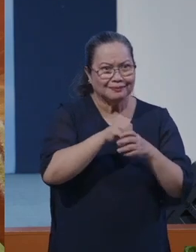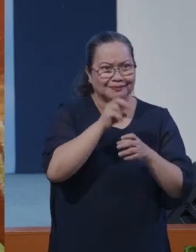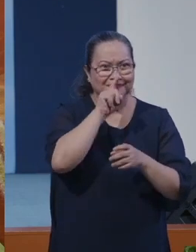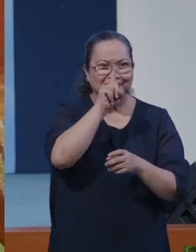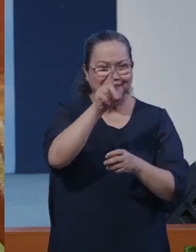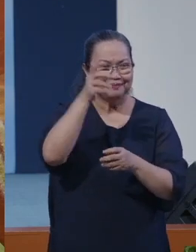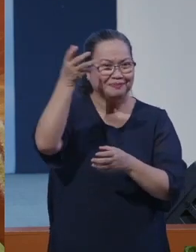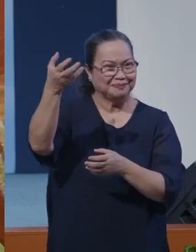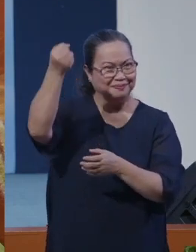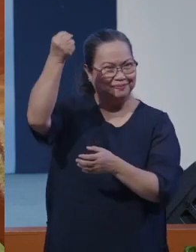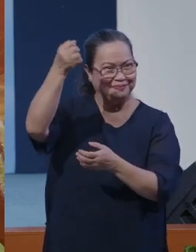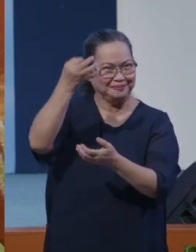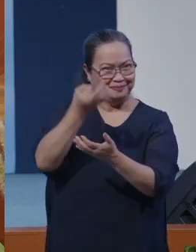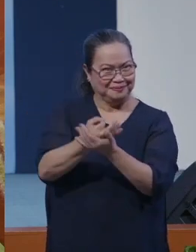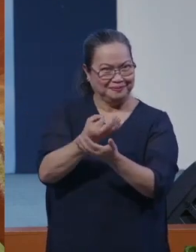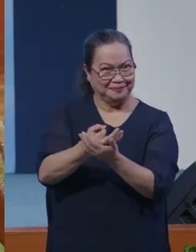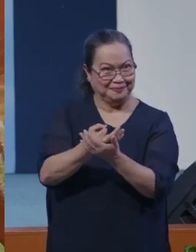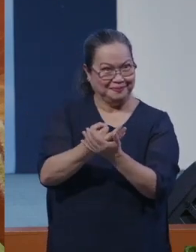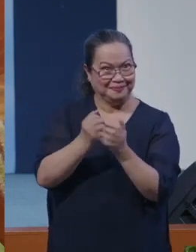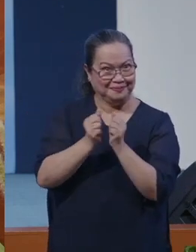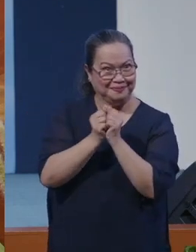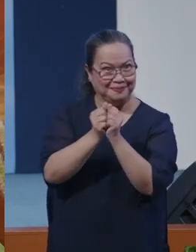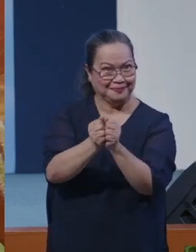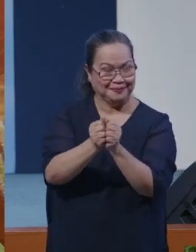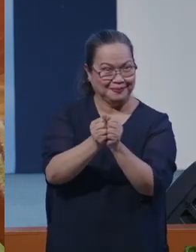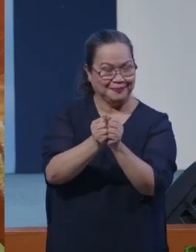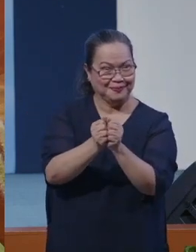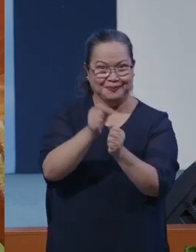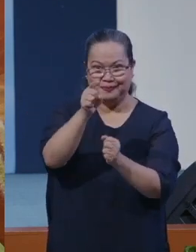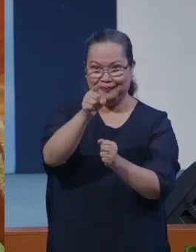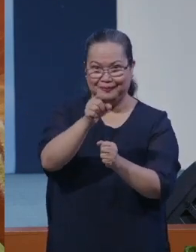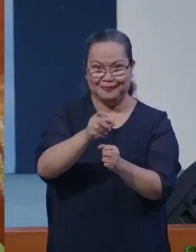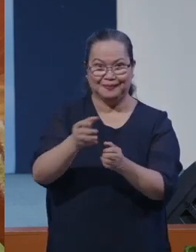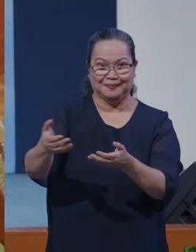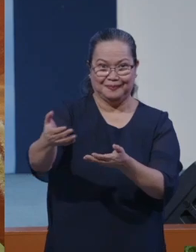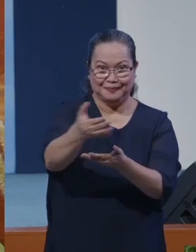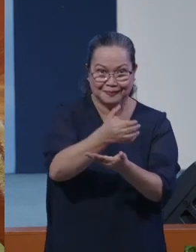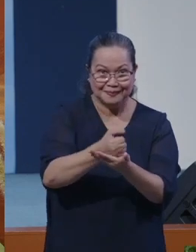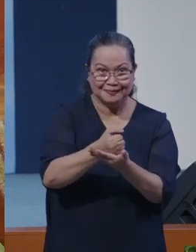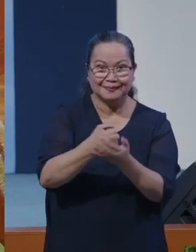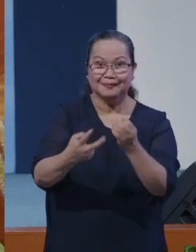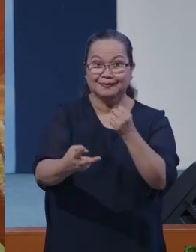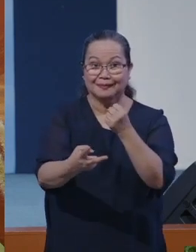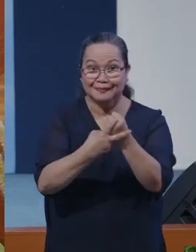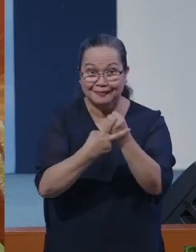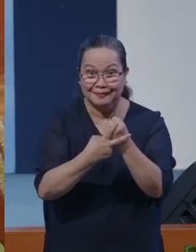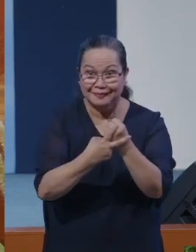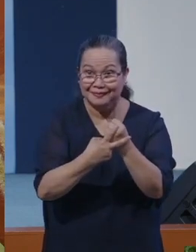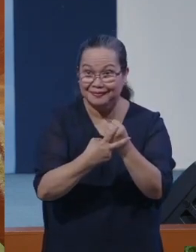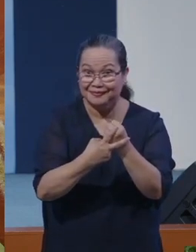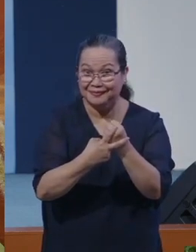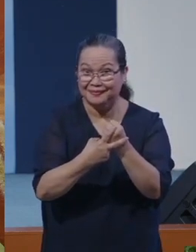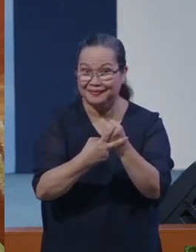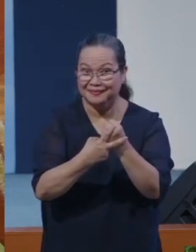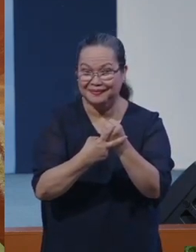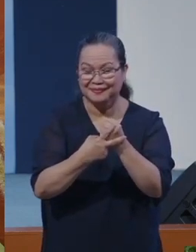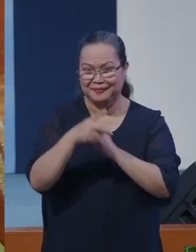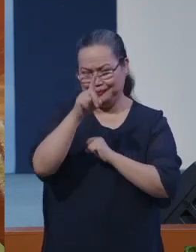Panginoon? Kasama doon ang pag-earn at ang pag-save. In fact, isang